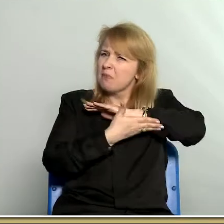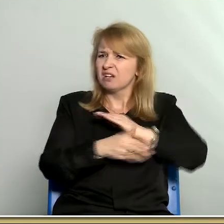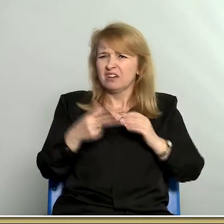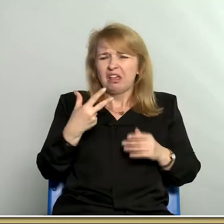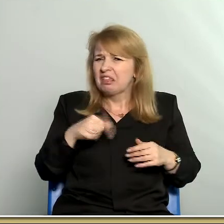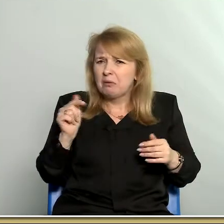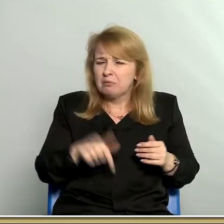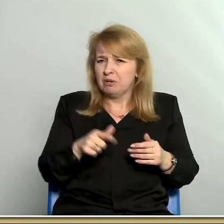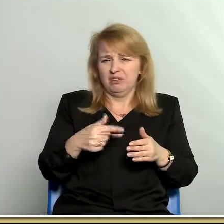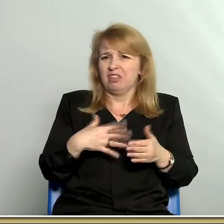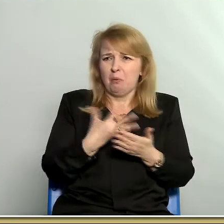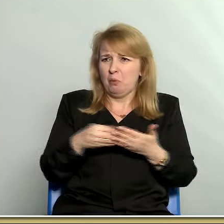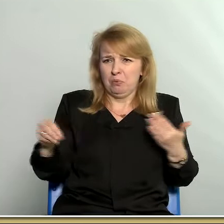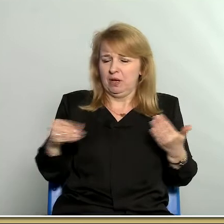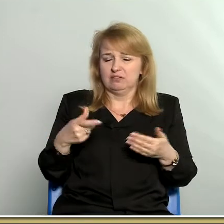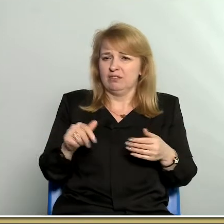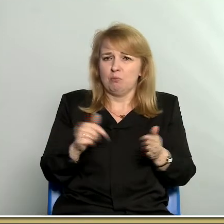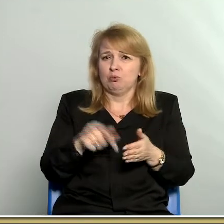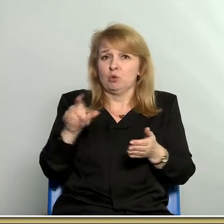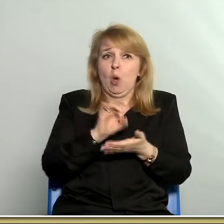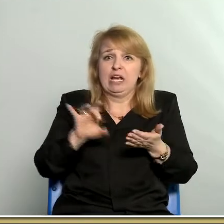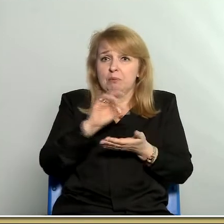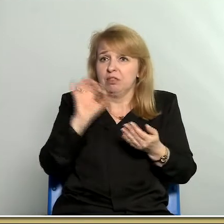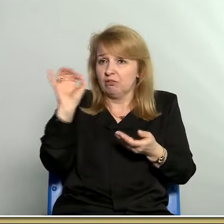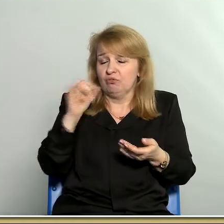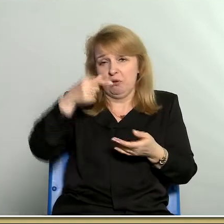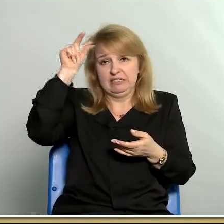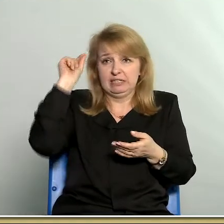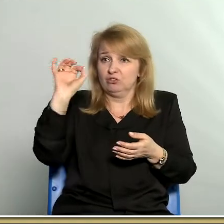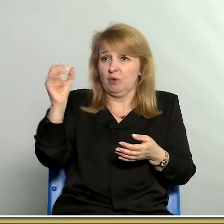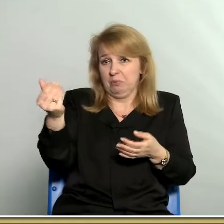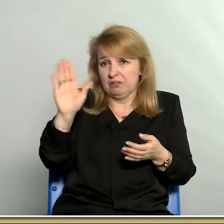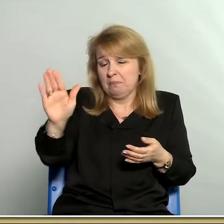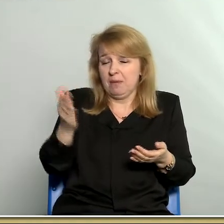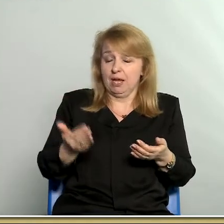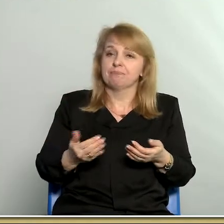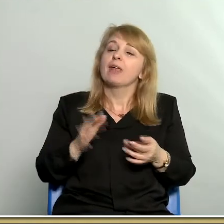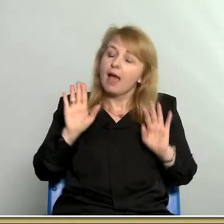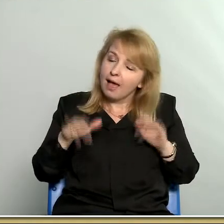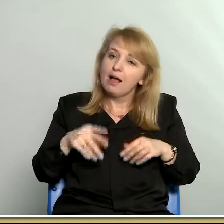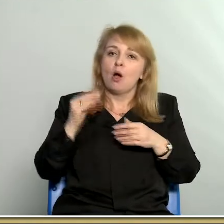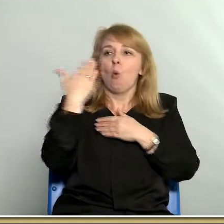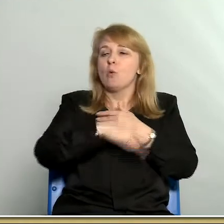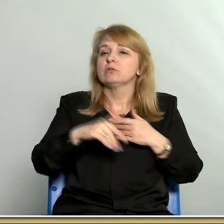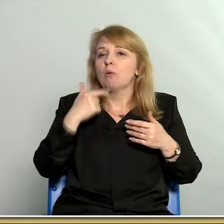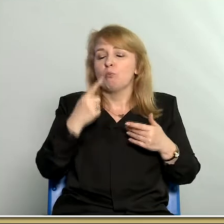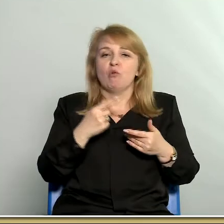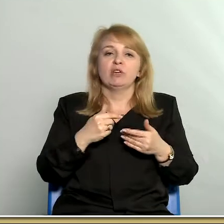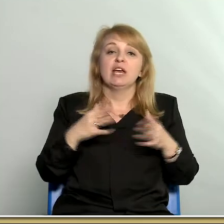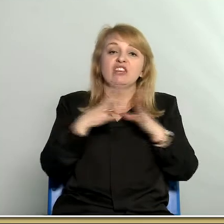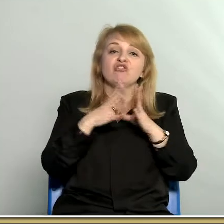być, że to jest zadanie gmin i jednostek straży, natomiast ostatecznie ustanowiła obwarowania, że 10%